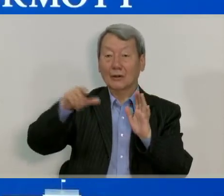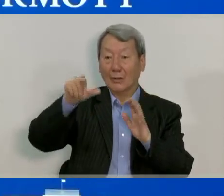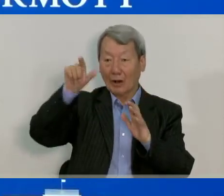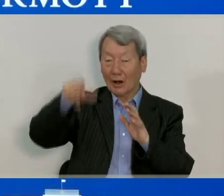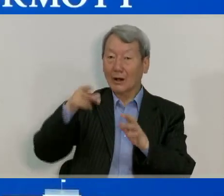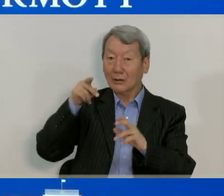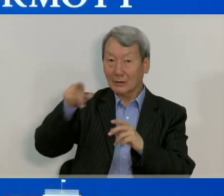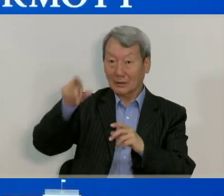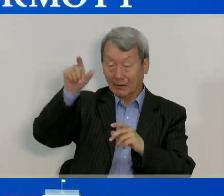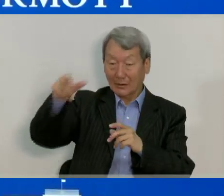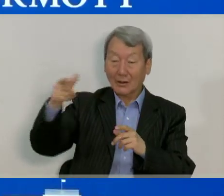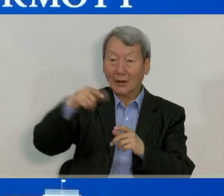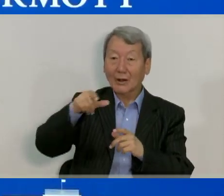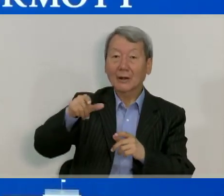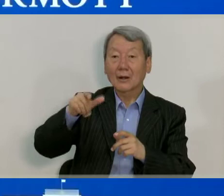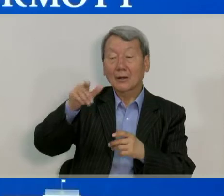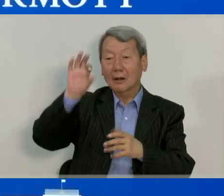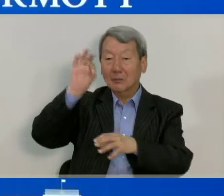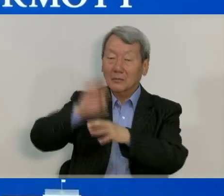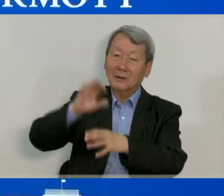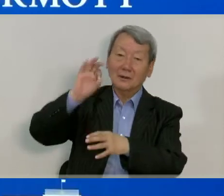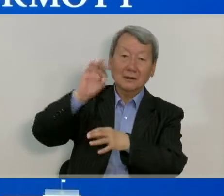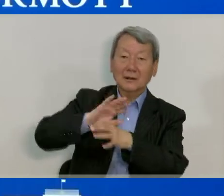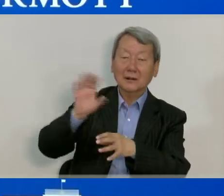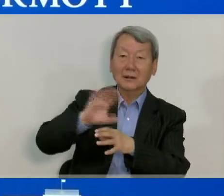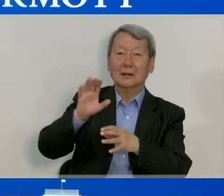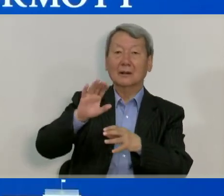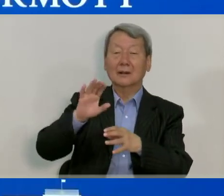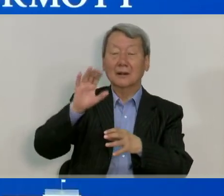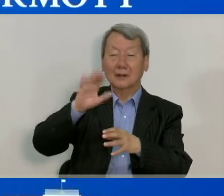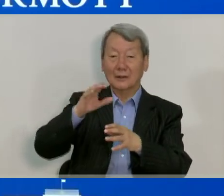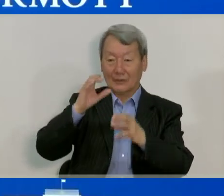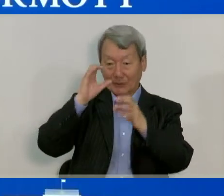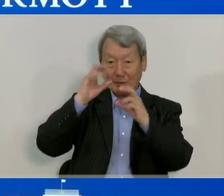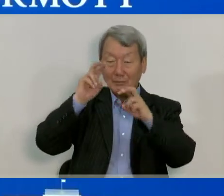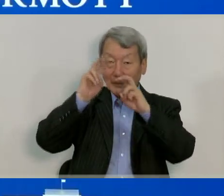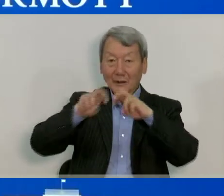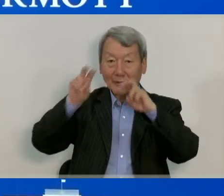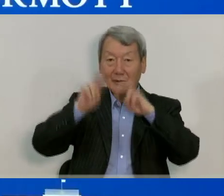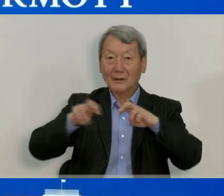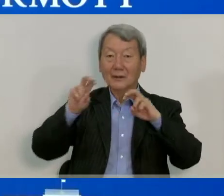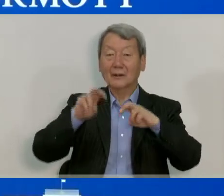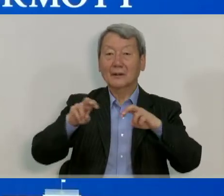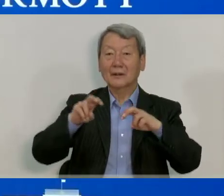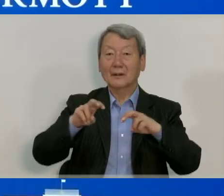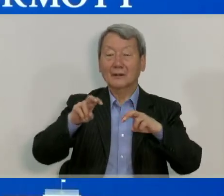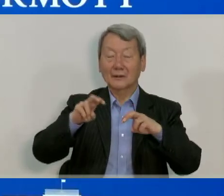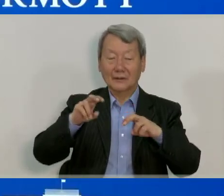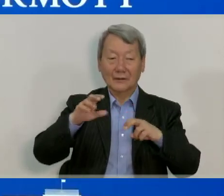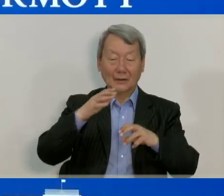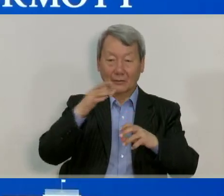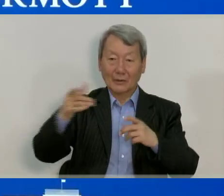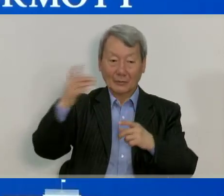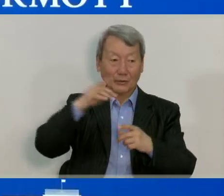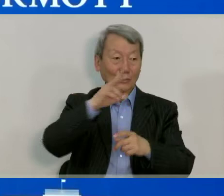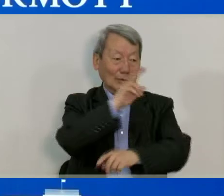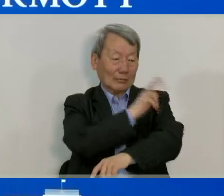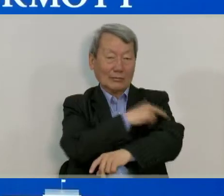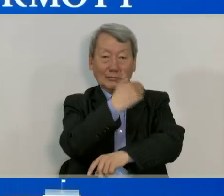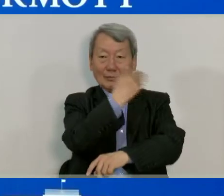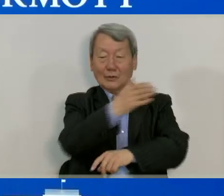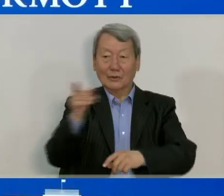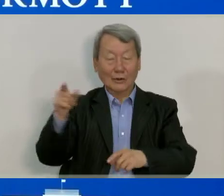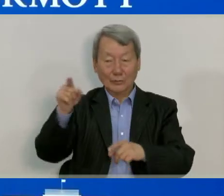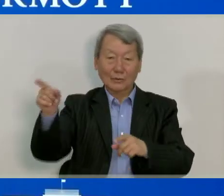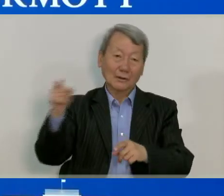оорунун ар кандай белгилери болуп, ошол жерде текшерилип, жанакына дарыгерлерге кайрылып, ошо